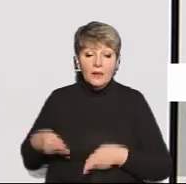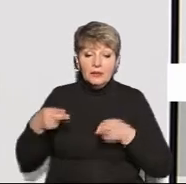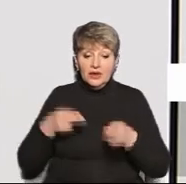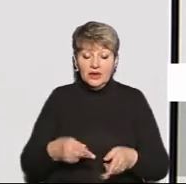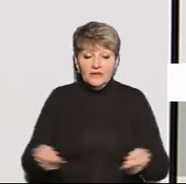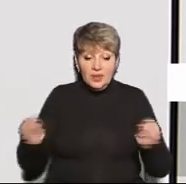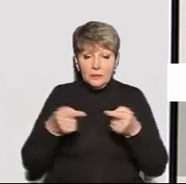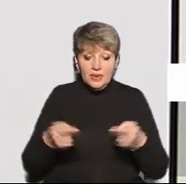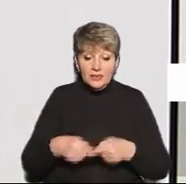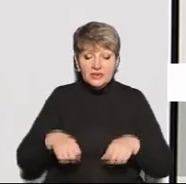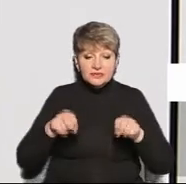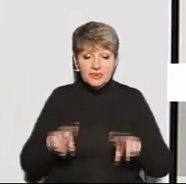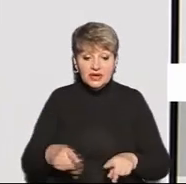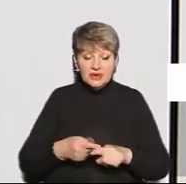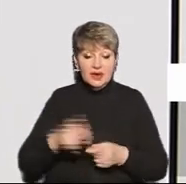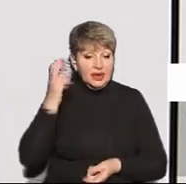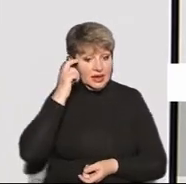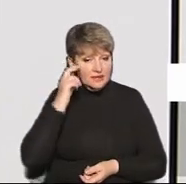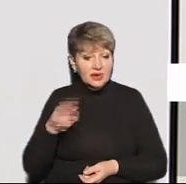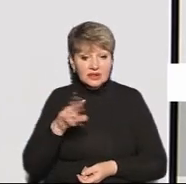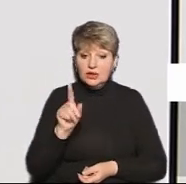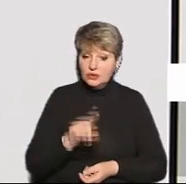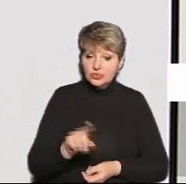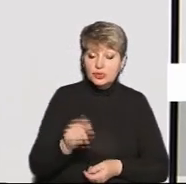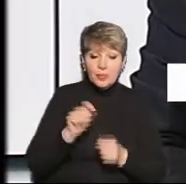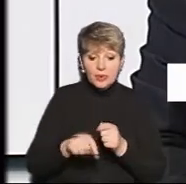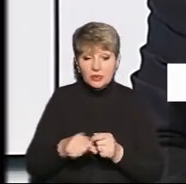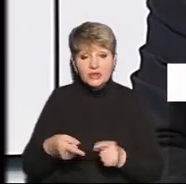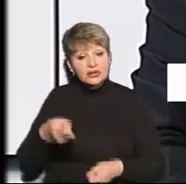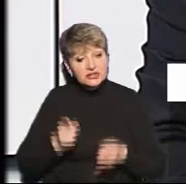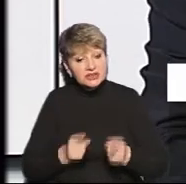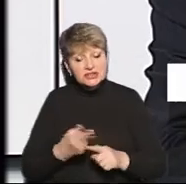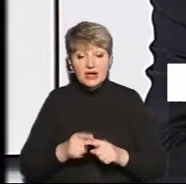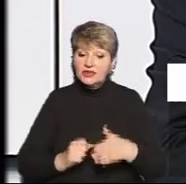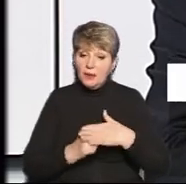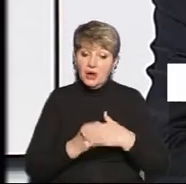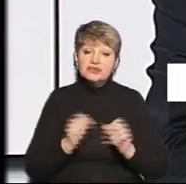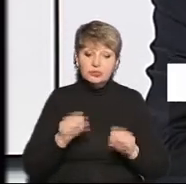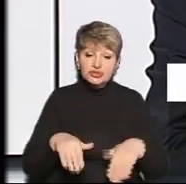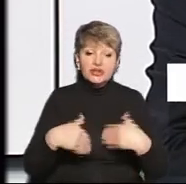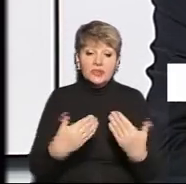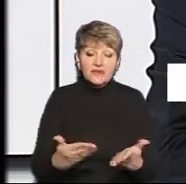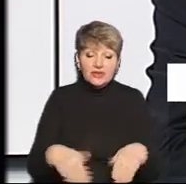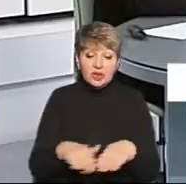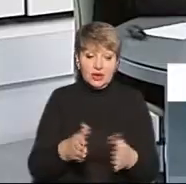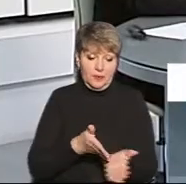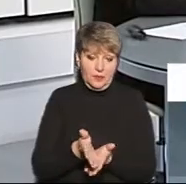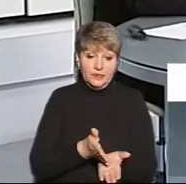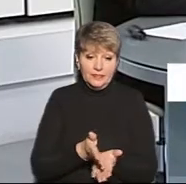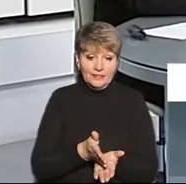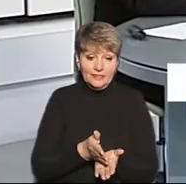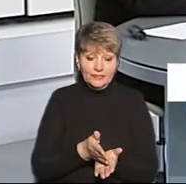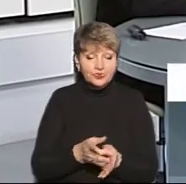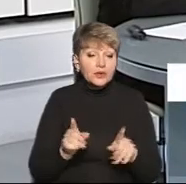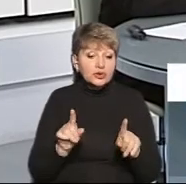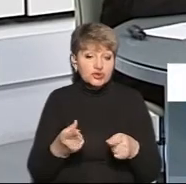Приїдуть відповідні спеціалісти, зокрема, із міста Києва, для того, щоб пересвідчитися, що дійсно, що ця база може надавати таку функцію. Пане